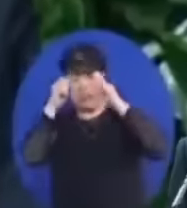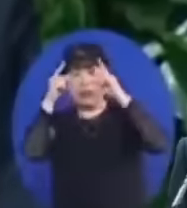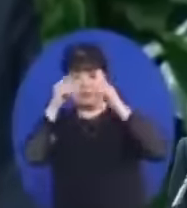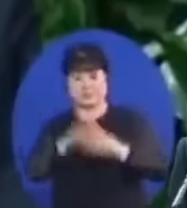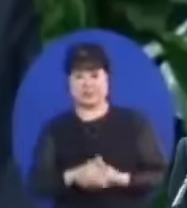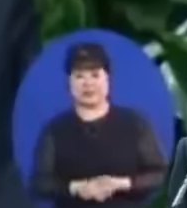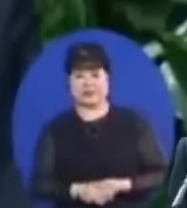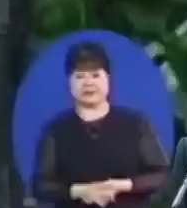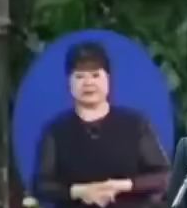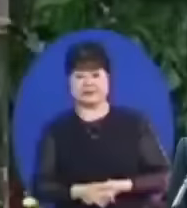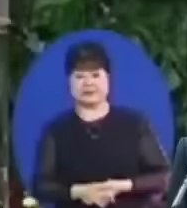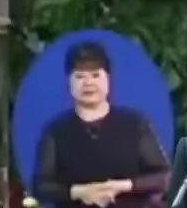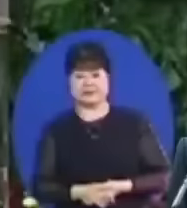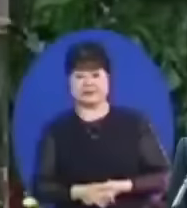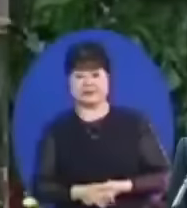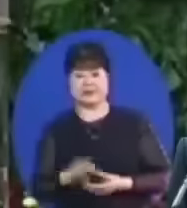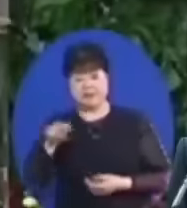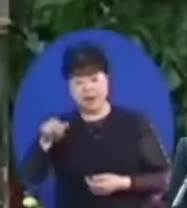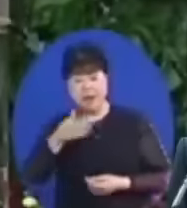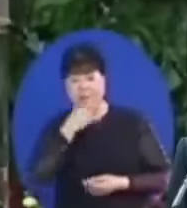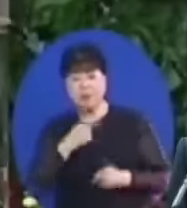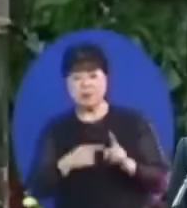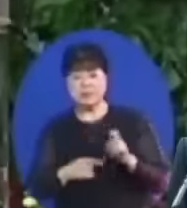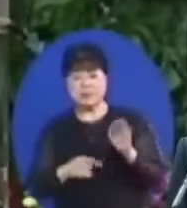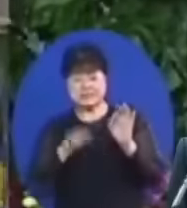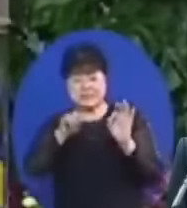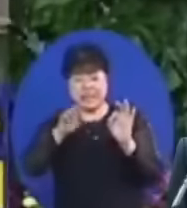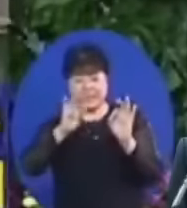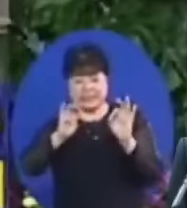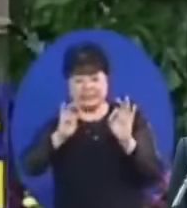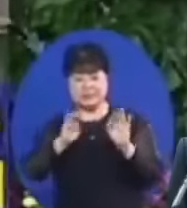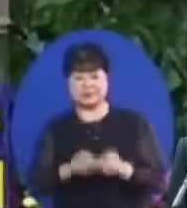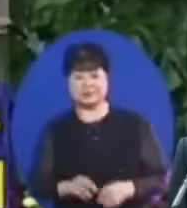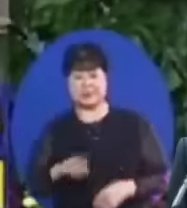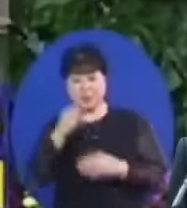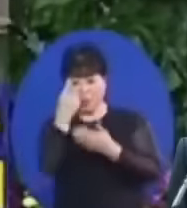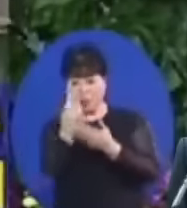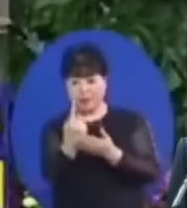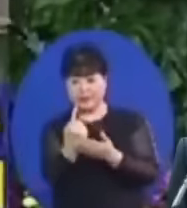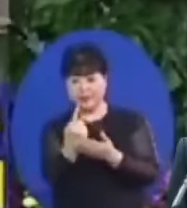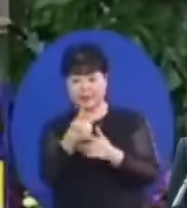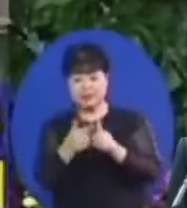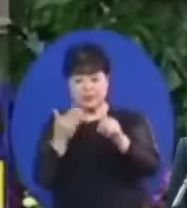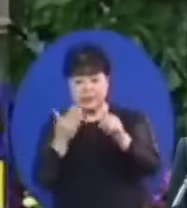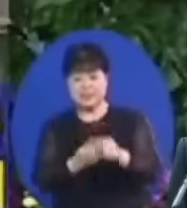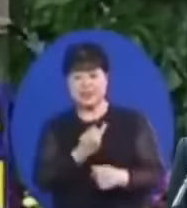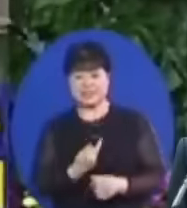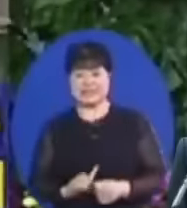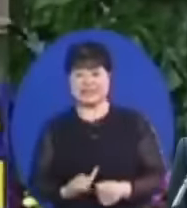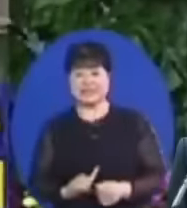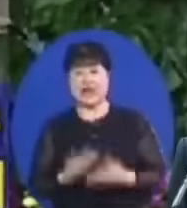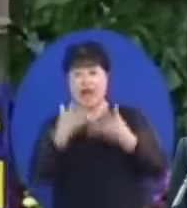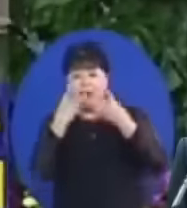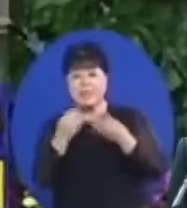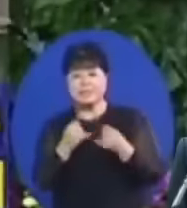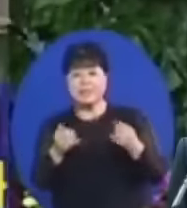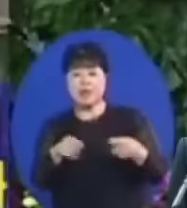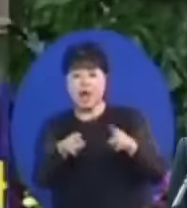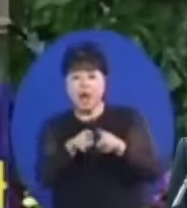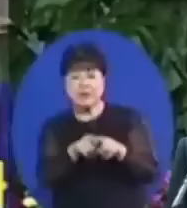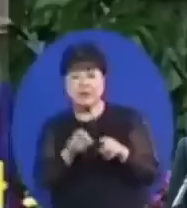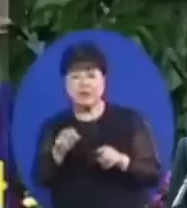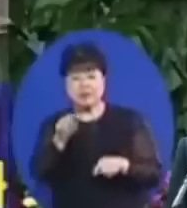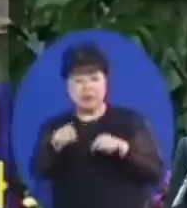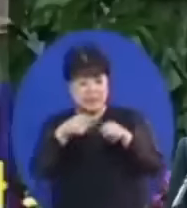번쩍했습니다. 마가복음 10장 46절에 보면 그들이 여리고에 이르렀더니 예수께서 제자들과 허다한 무리와 함께